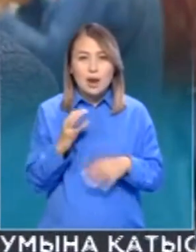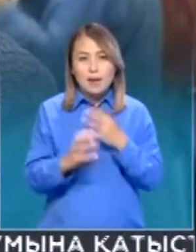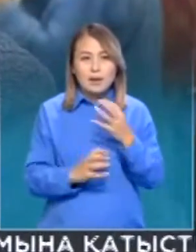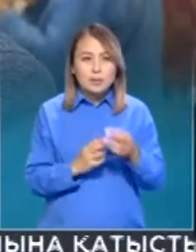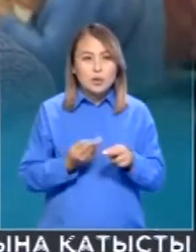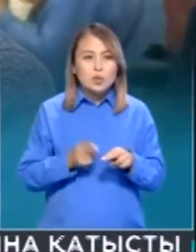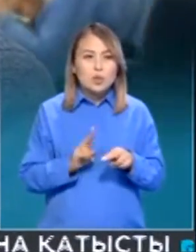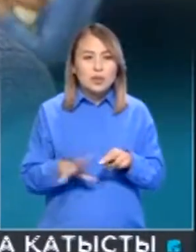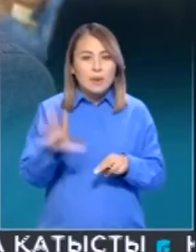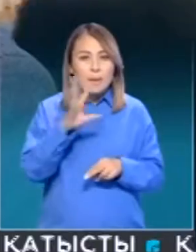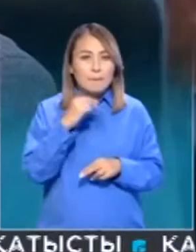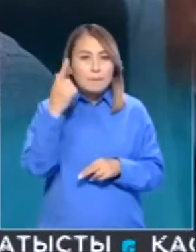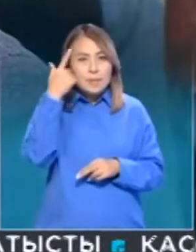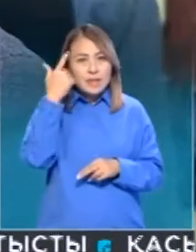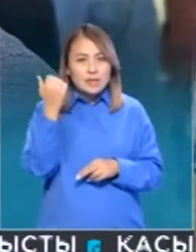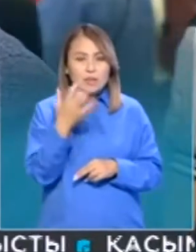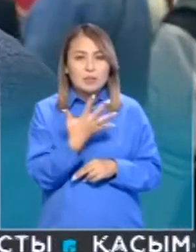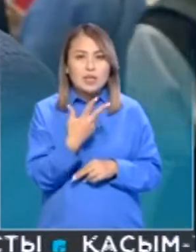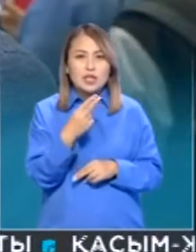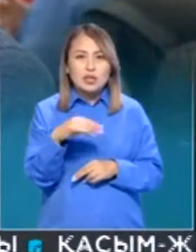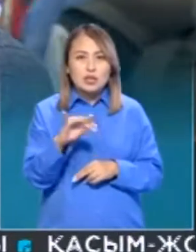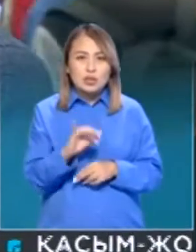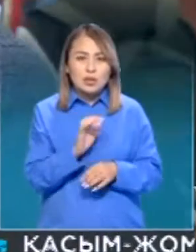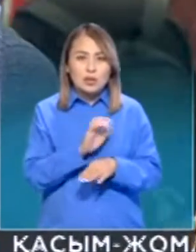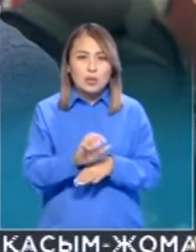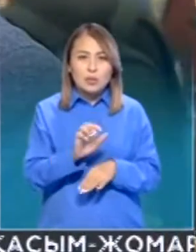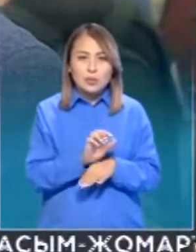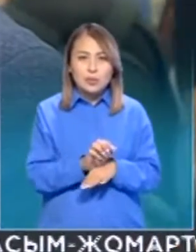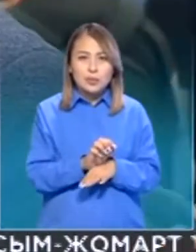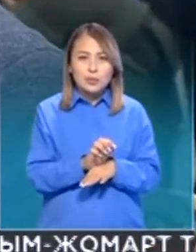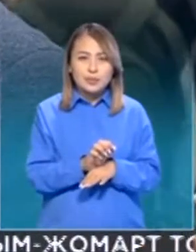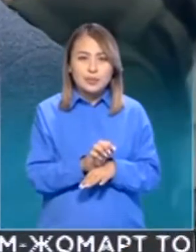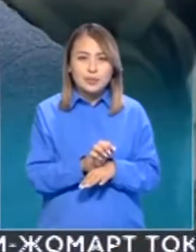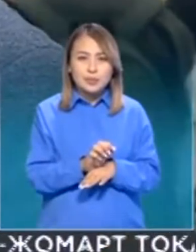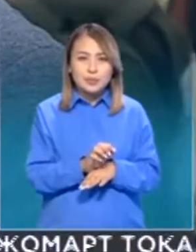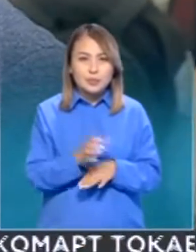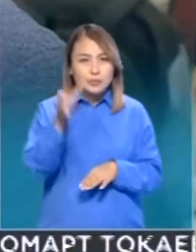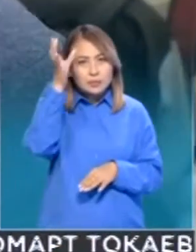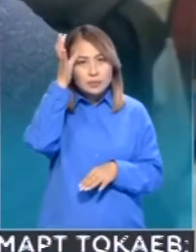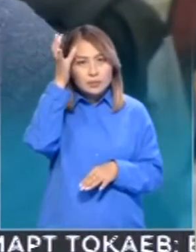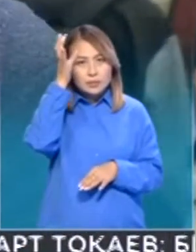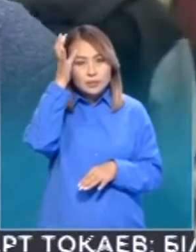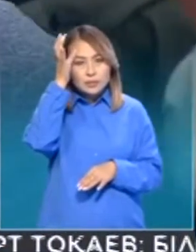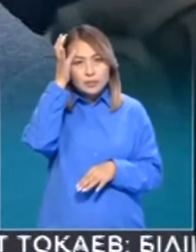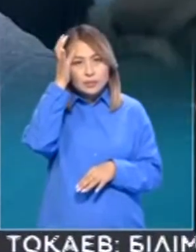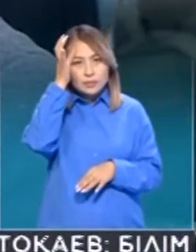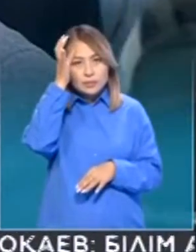Сондықтан жалпы білесіз, ол 5G технологиясын өндіру біраз ғылыми зерттеу